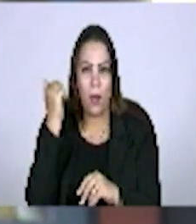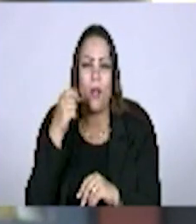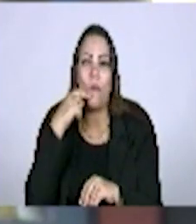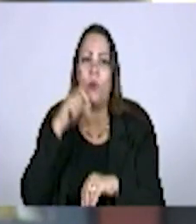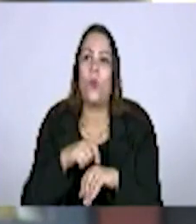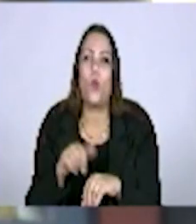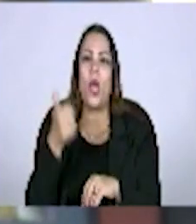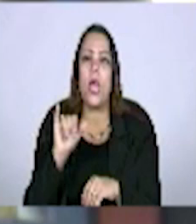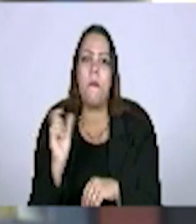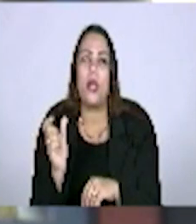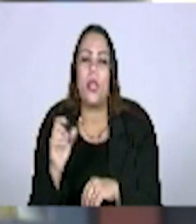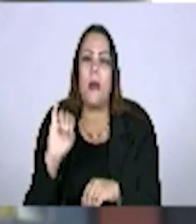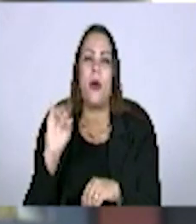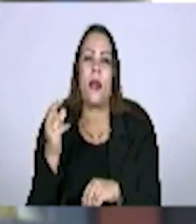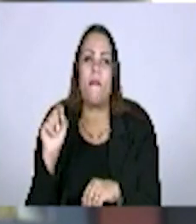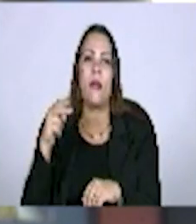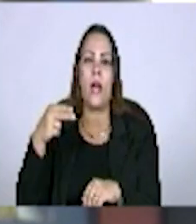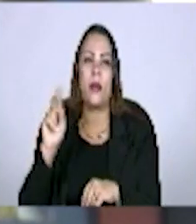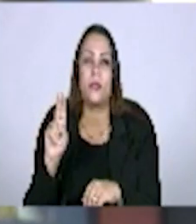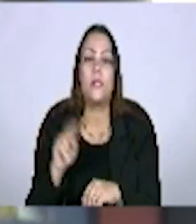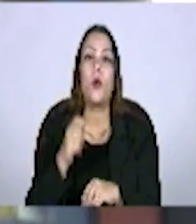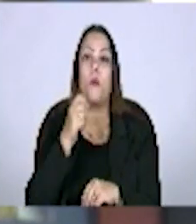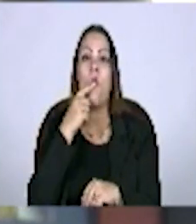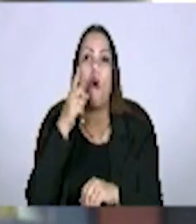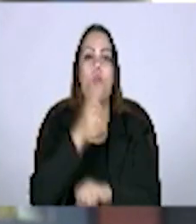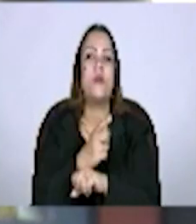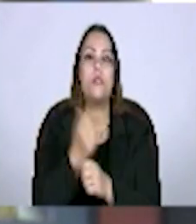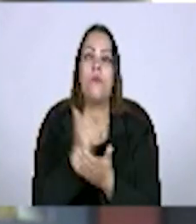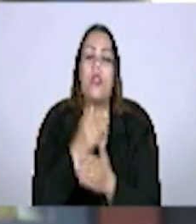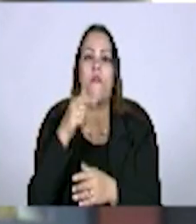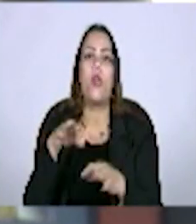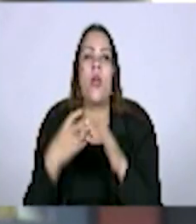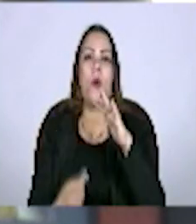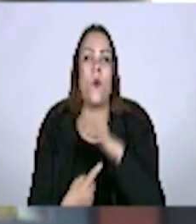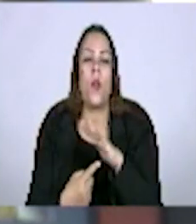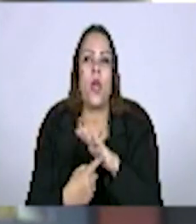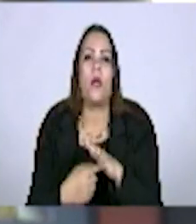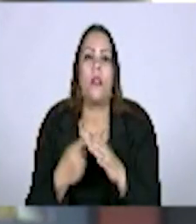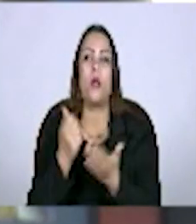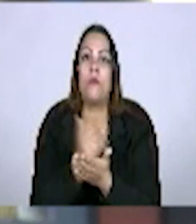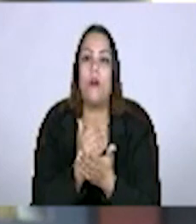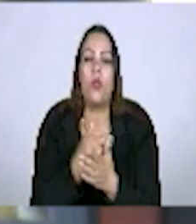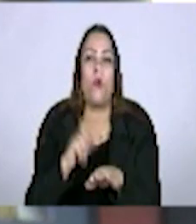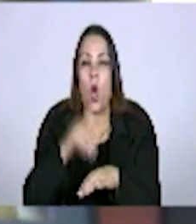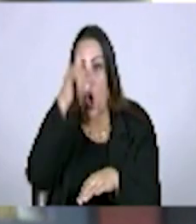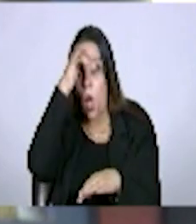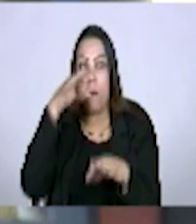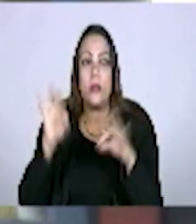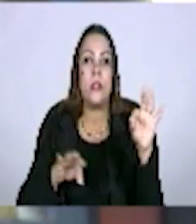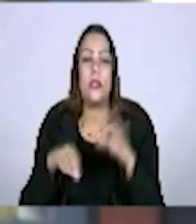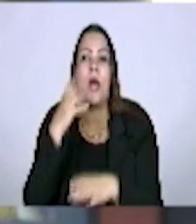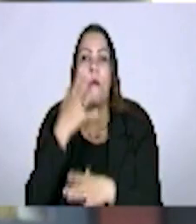الدكتور ايمن رفعت المحجوب ا هو استاذ اقتصاد بكليه الاقتصاد والعلوم السياسيه هو طبعا نجل السياسي